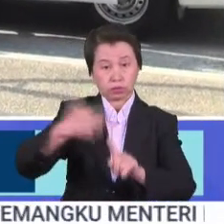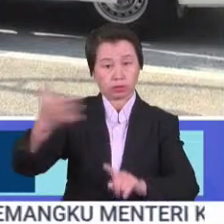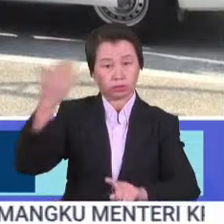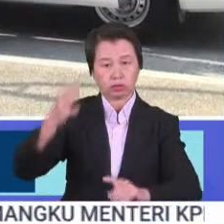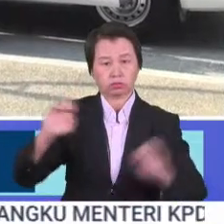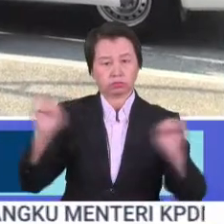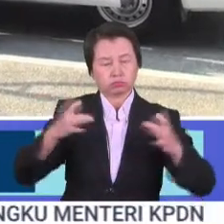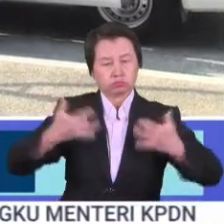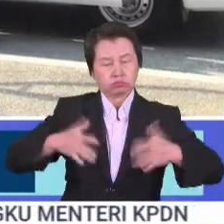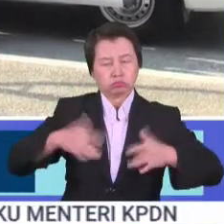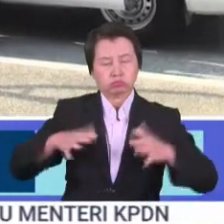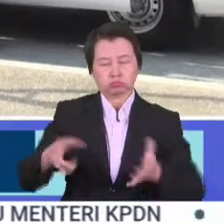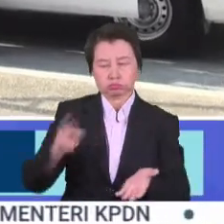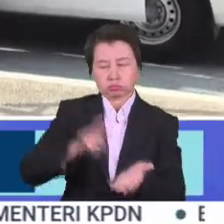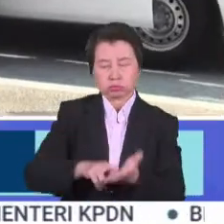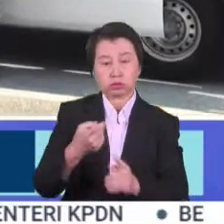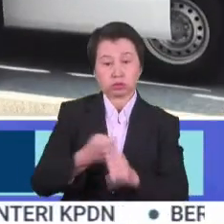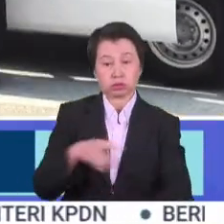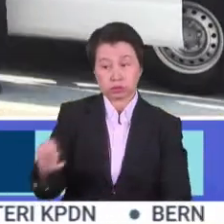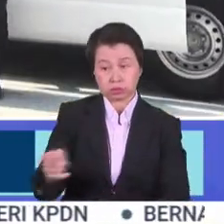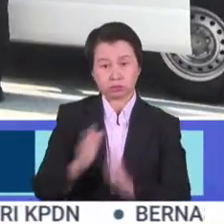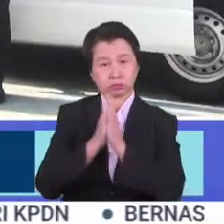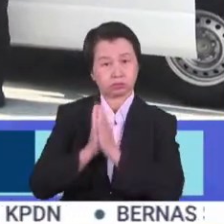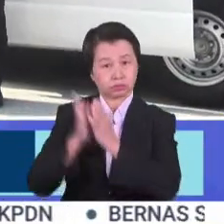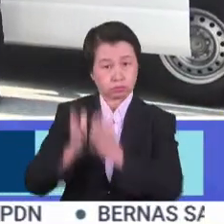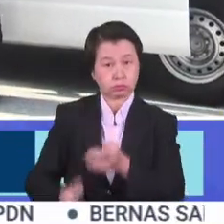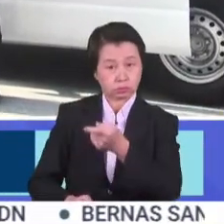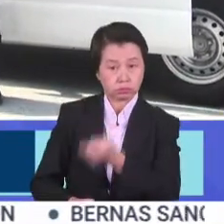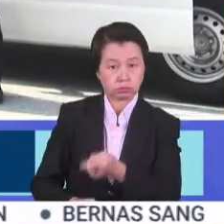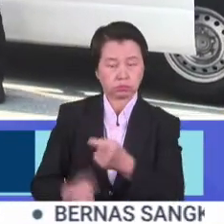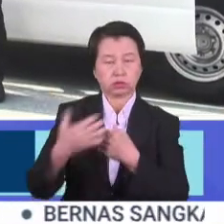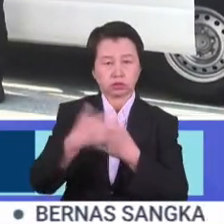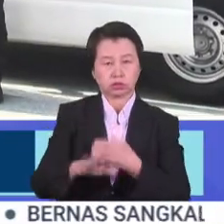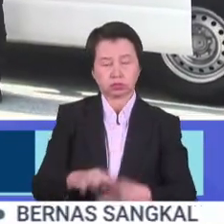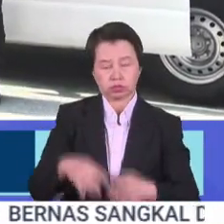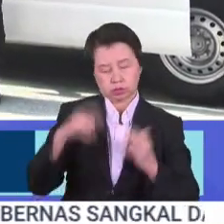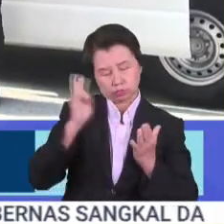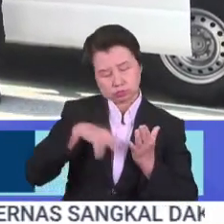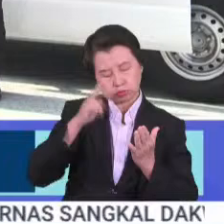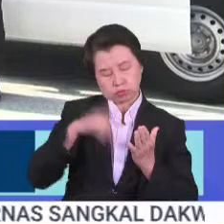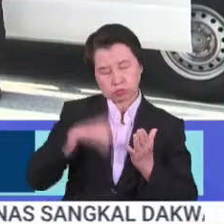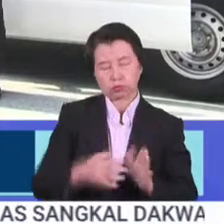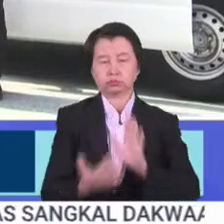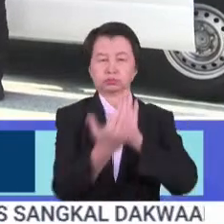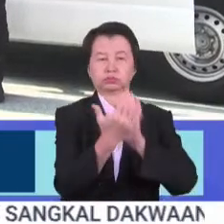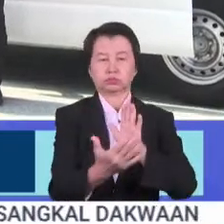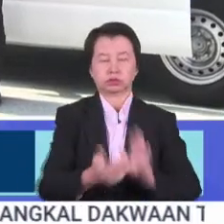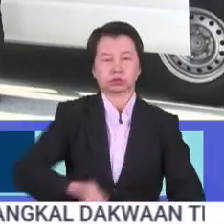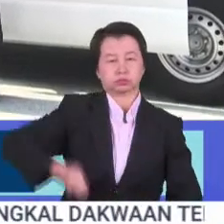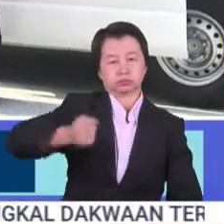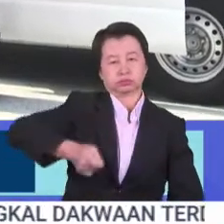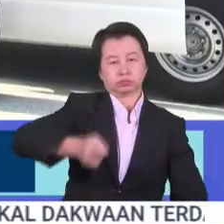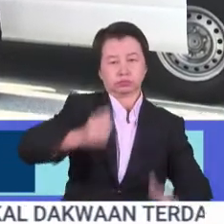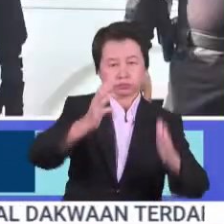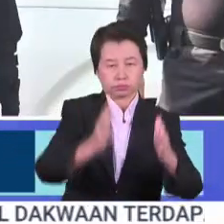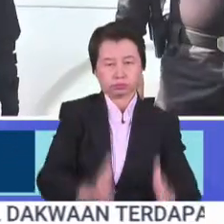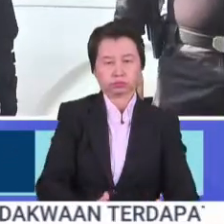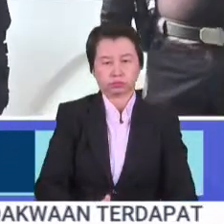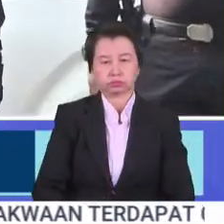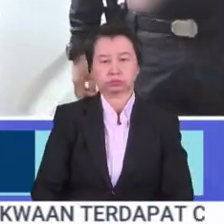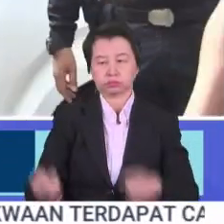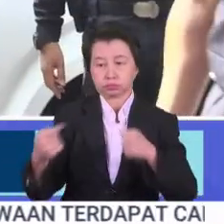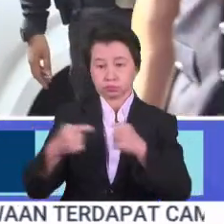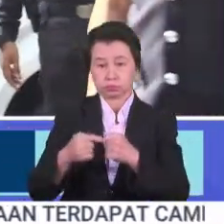Tiada pengakuan direkodkan daripada Shofi Hussein Fozo Rahman selepas pertuduhan dibaca di hadapan Magistrat Atikah Muhammad.